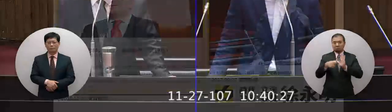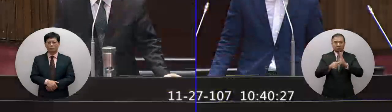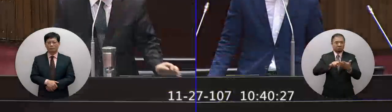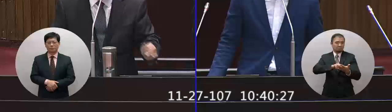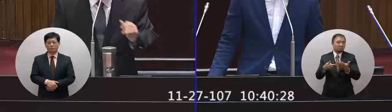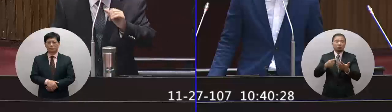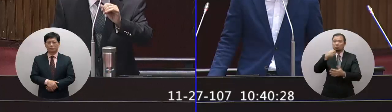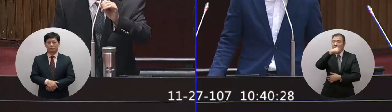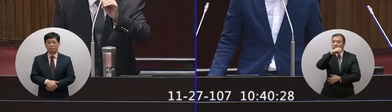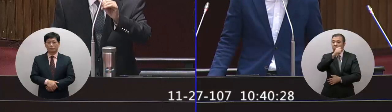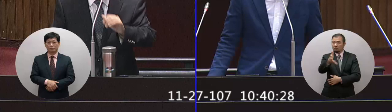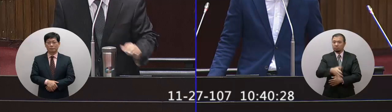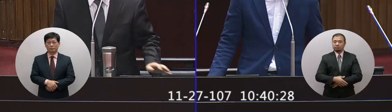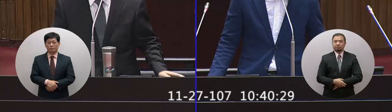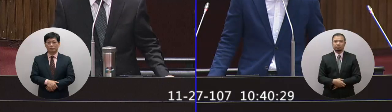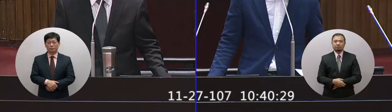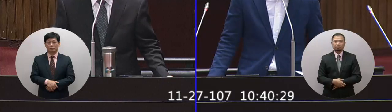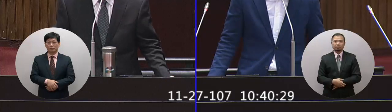我这个